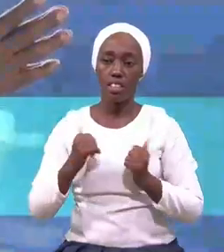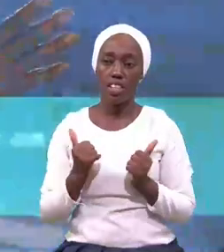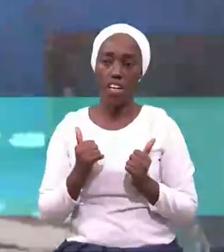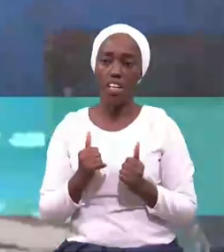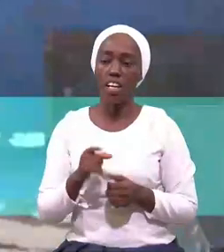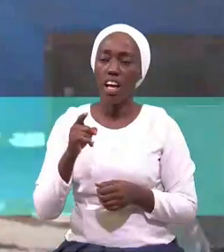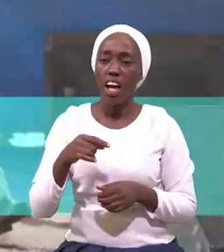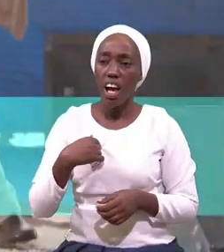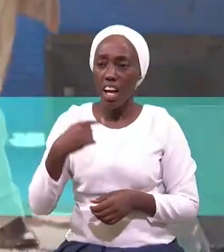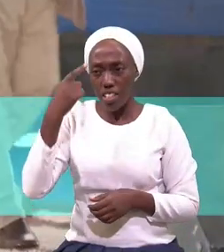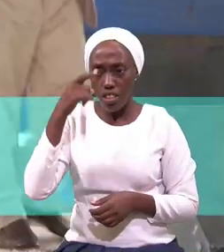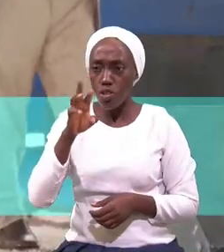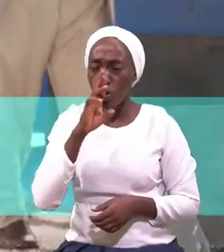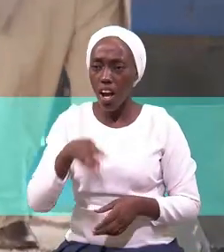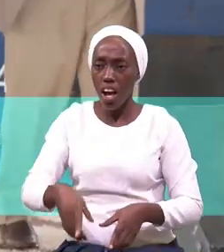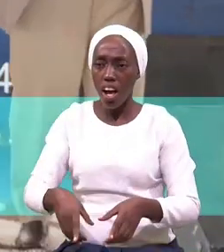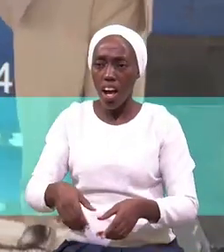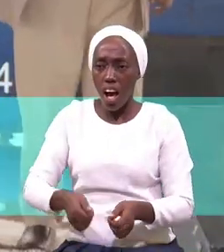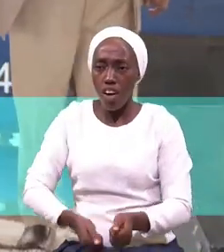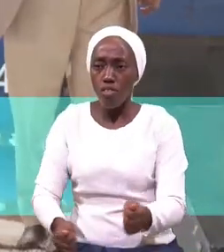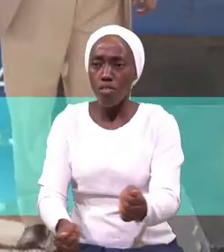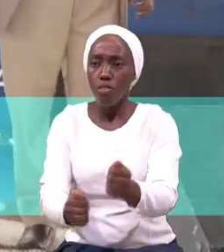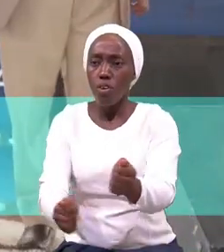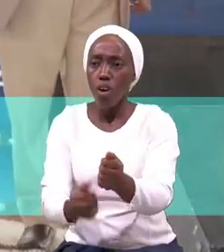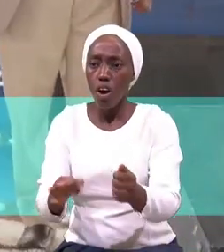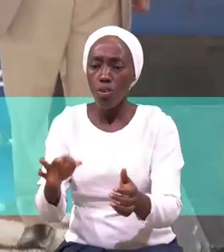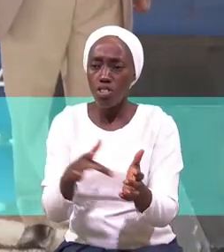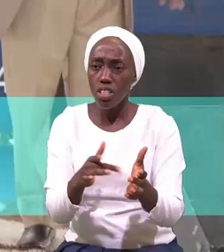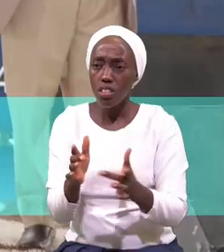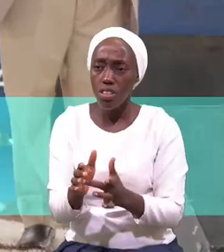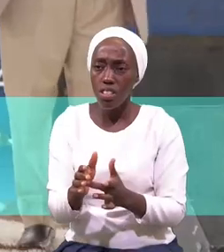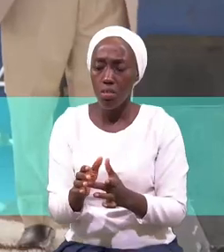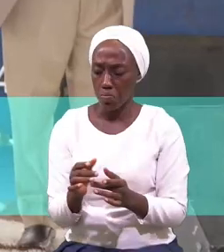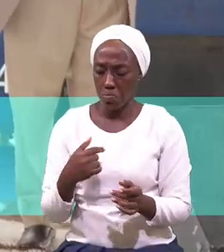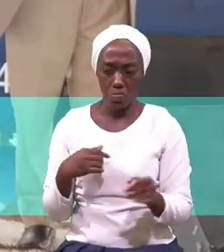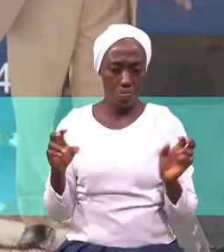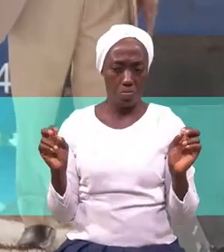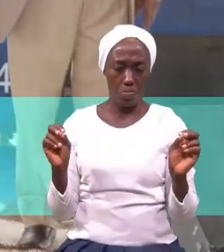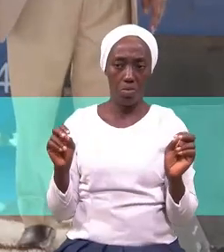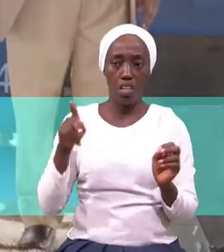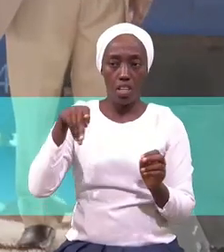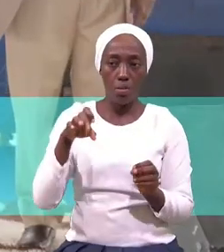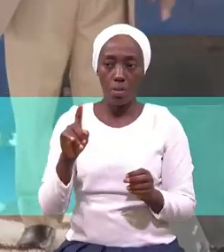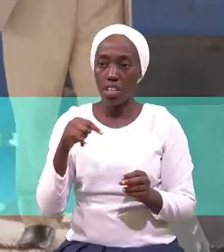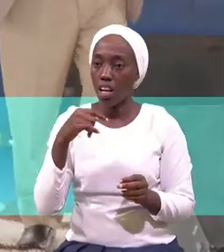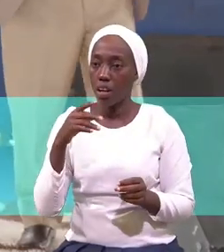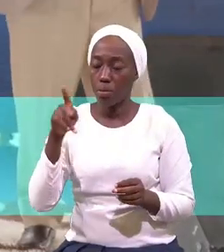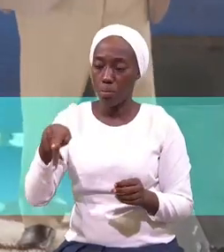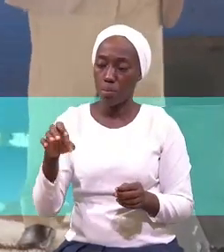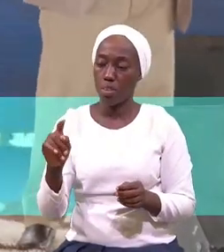Je pense que tu es un disciple de Jésus. Hein. Non. Je ne l'ai jamais suivi.